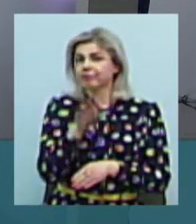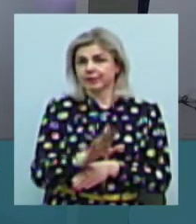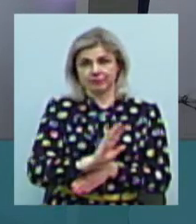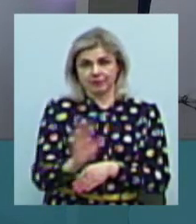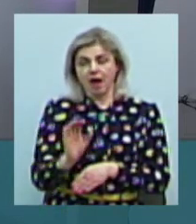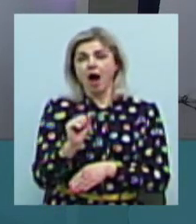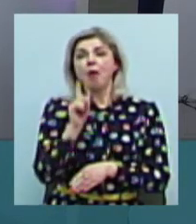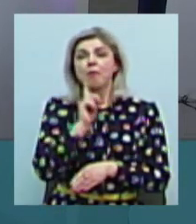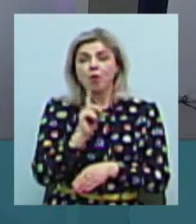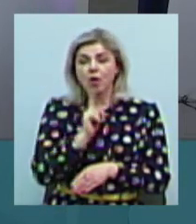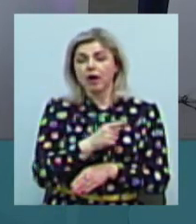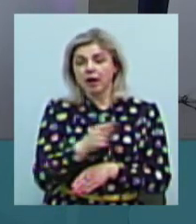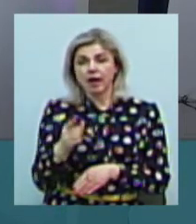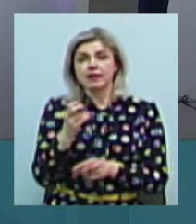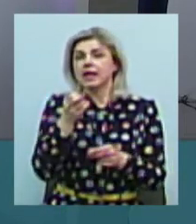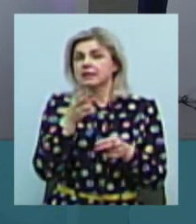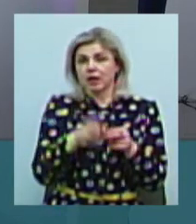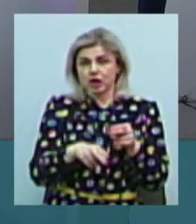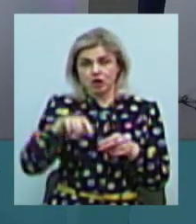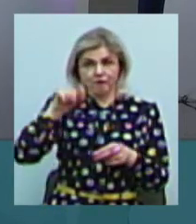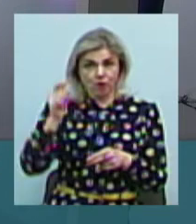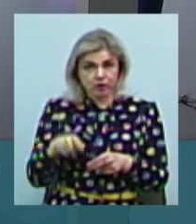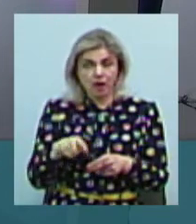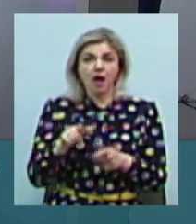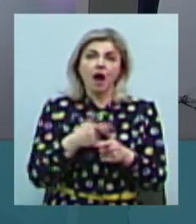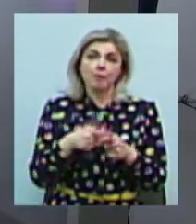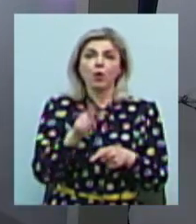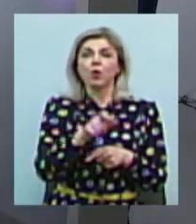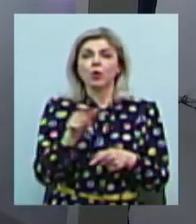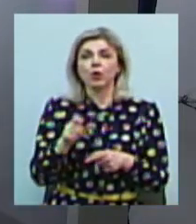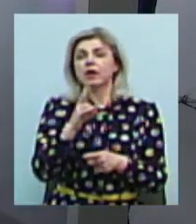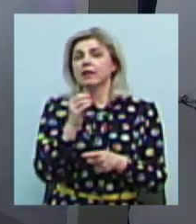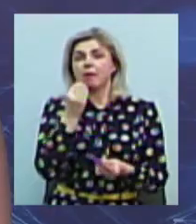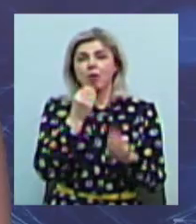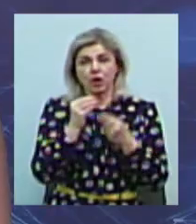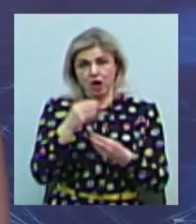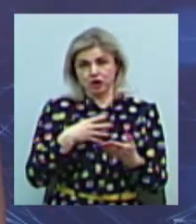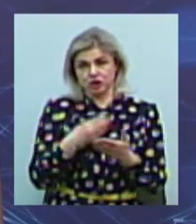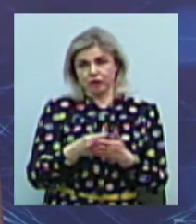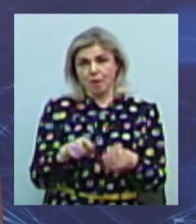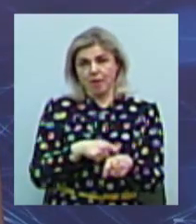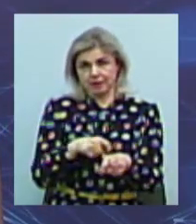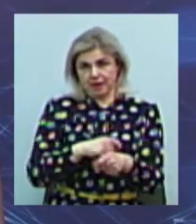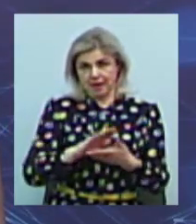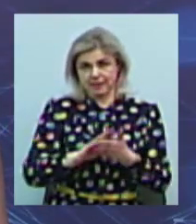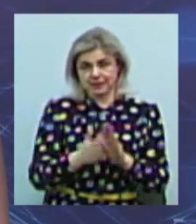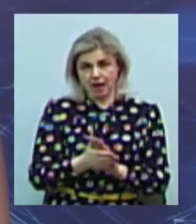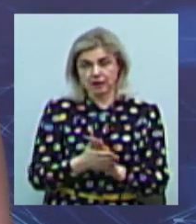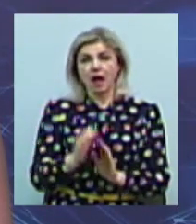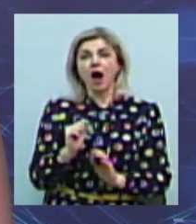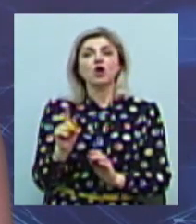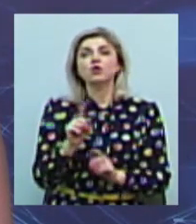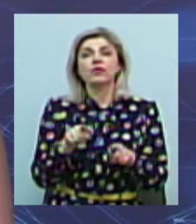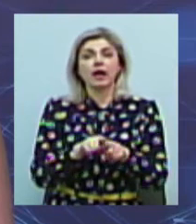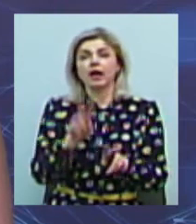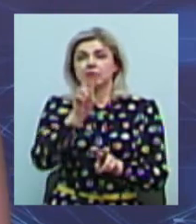моменту, поки не закінчиться війна або люди не покращать свій матеріальний стан. Що таке програма